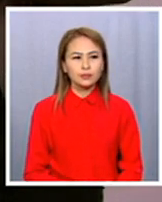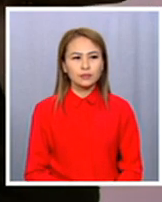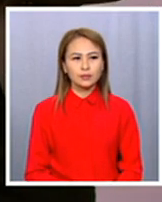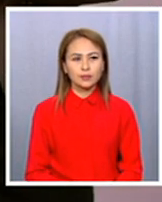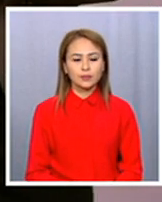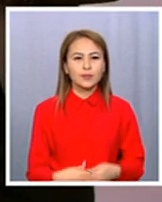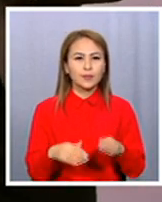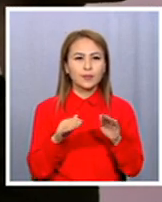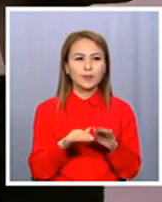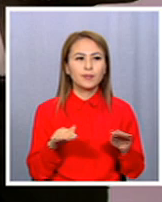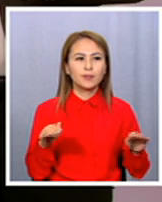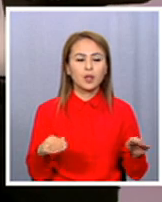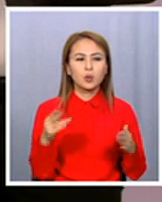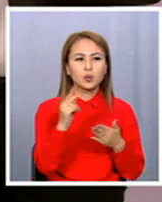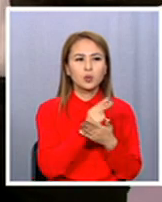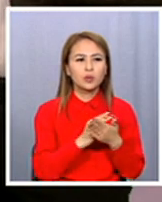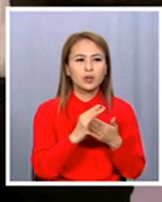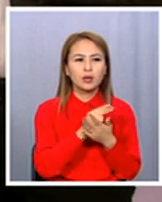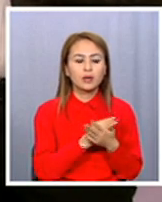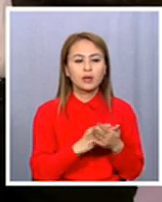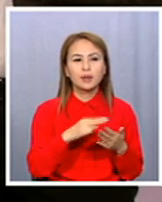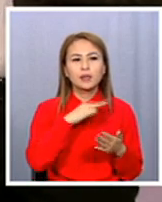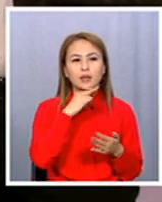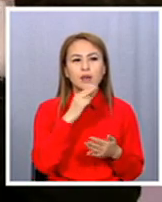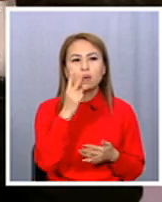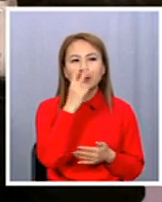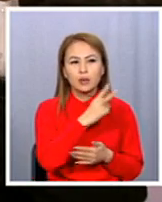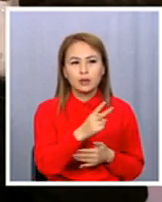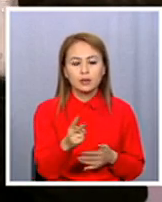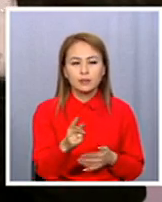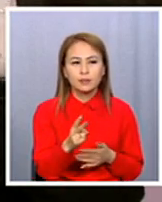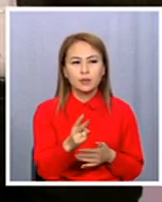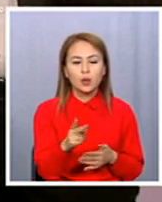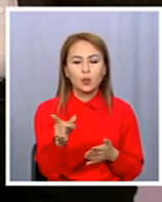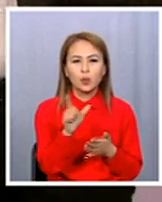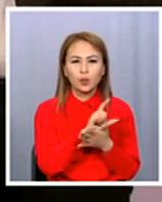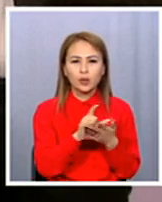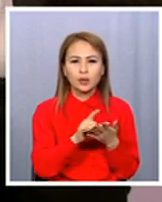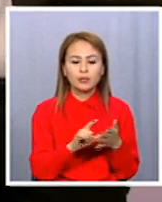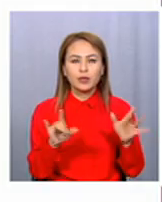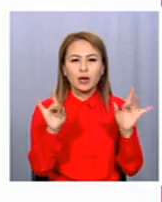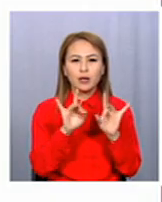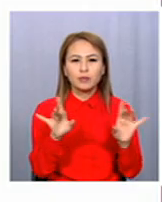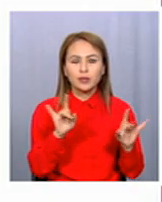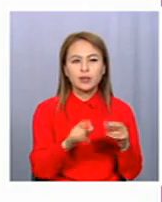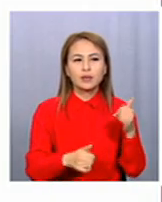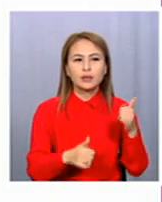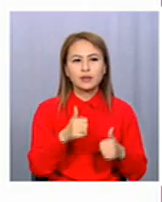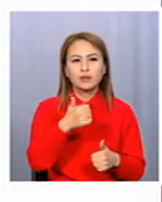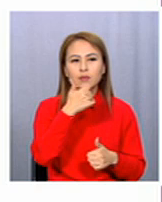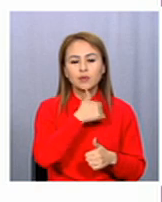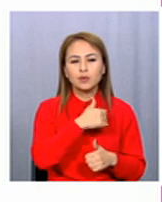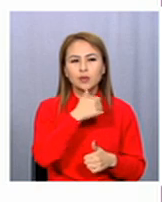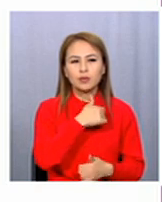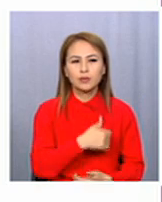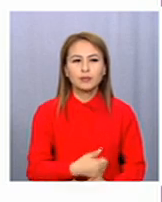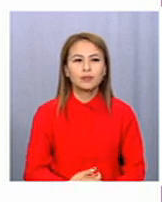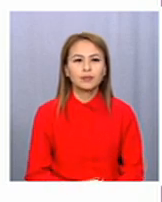Балалар, суретке назар аударып, өлең мен әңгімені салыстырыңдар. Қанеке?